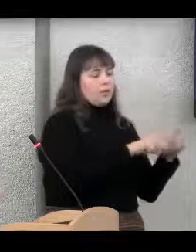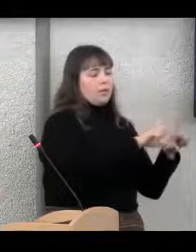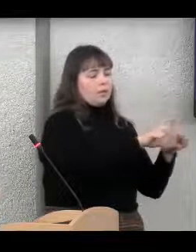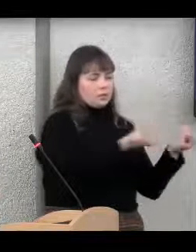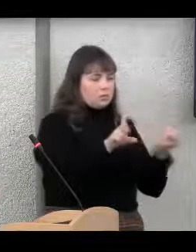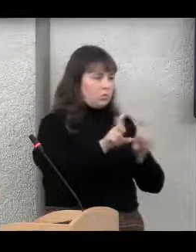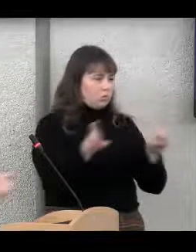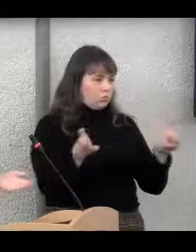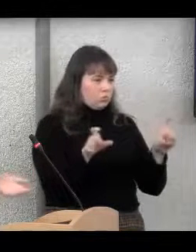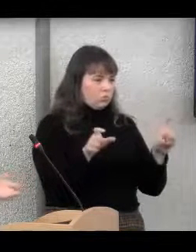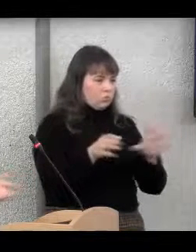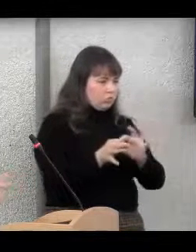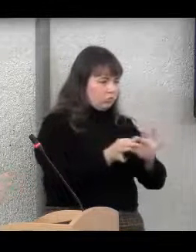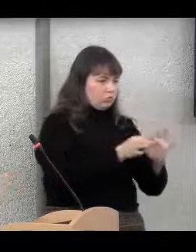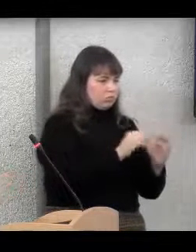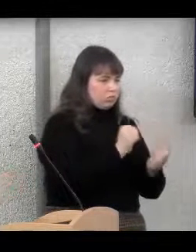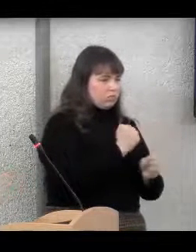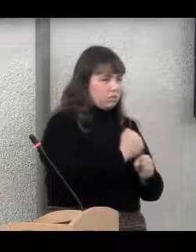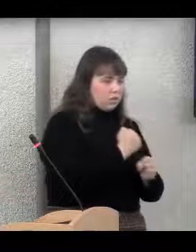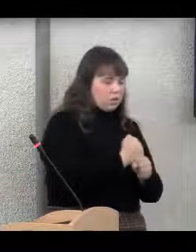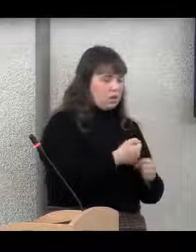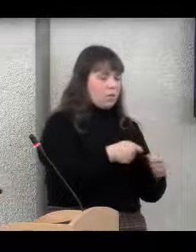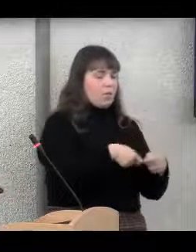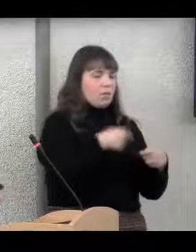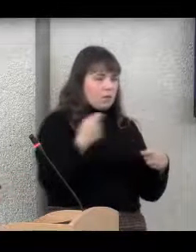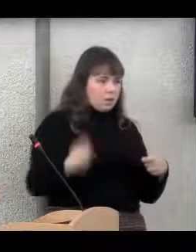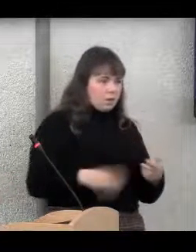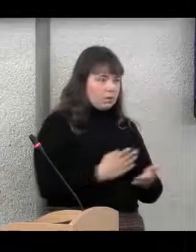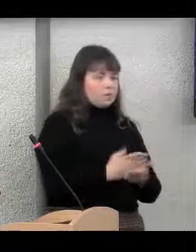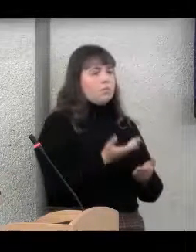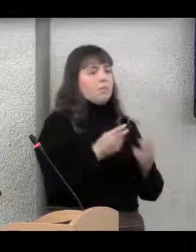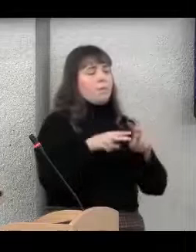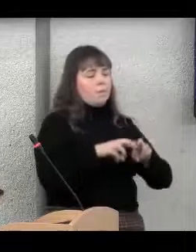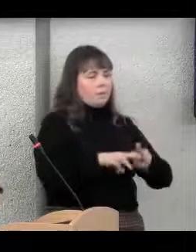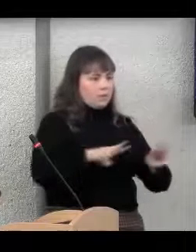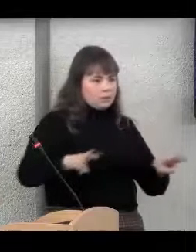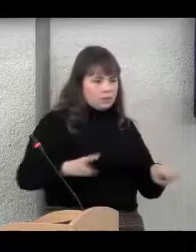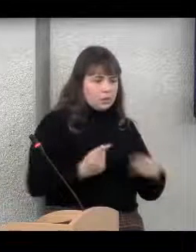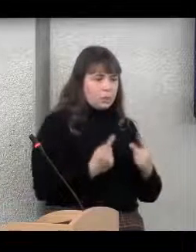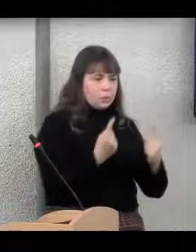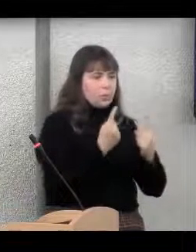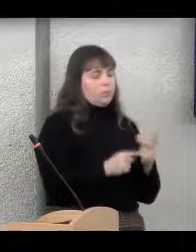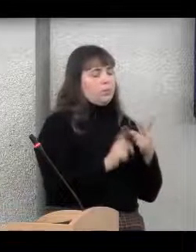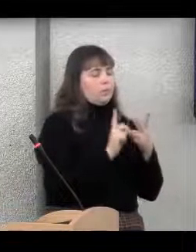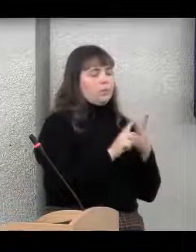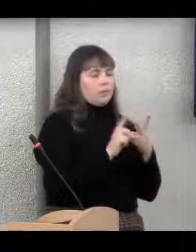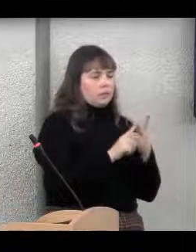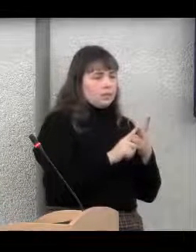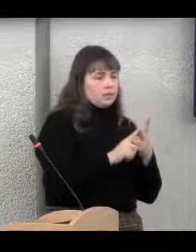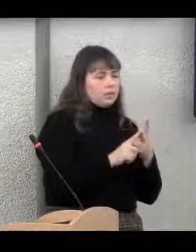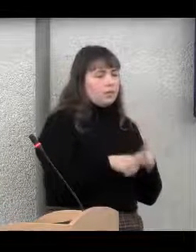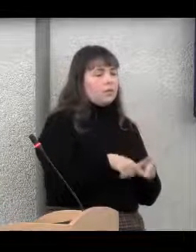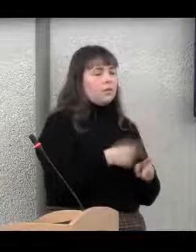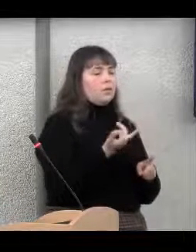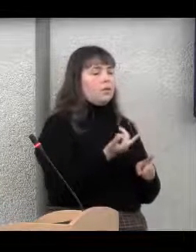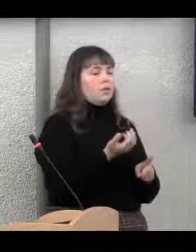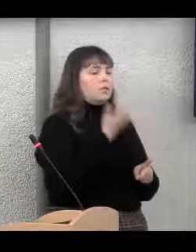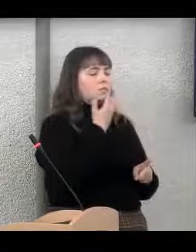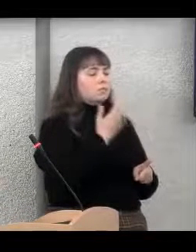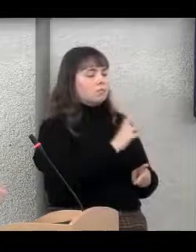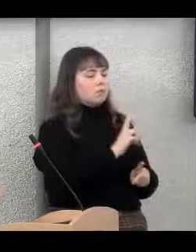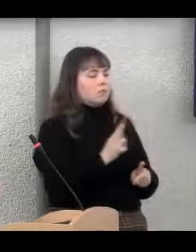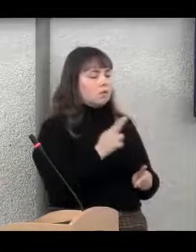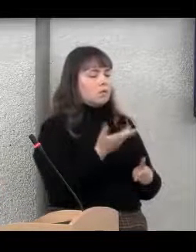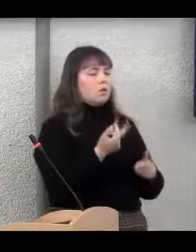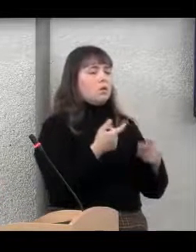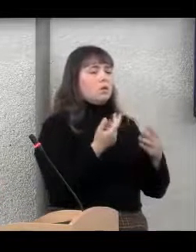institucinį bendradarbiavimą, ypač tarp ministerijų, kurios yra atsakingos už šią temą. Antroji rekomendacija yra suinteresuotų šalių informavimas,